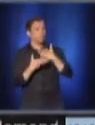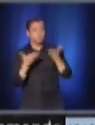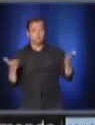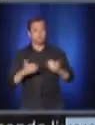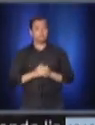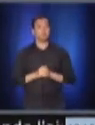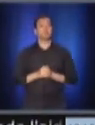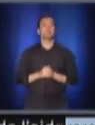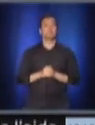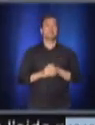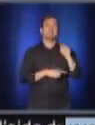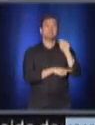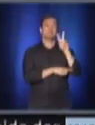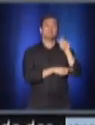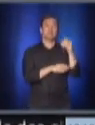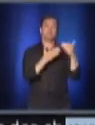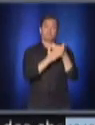Jean, de TVA Nouvelles.